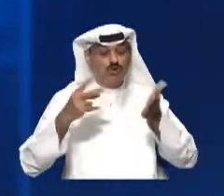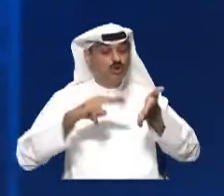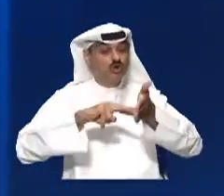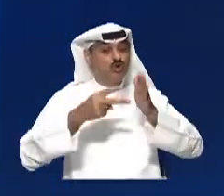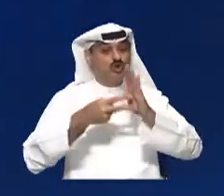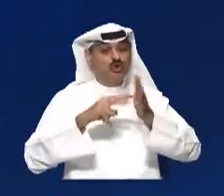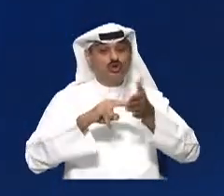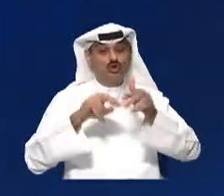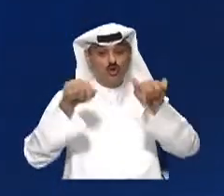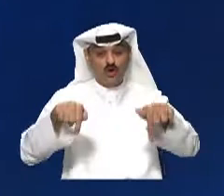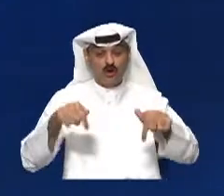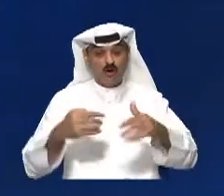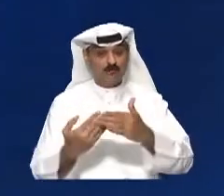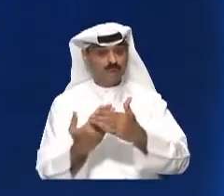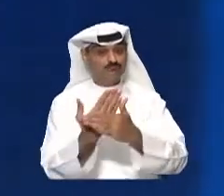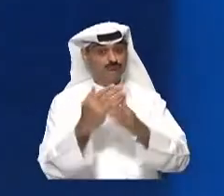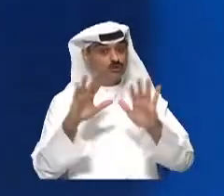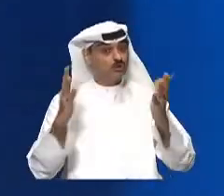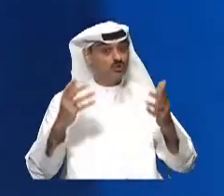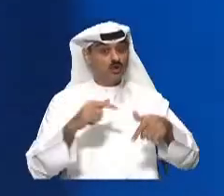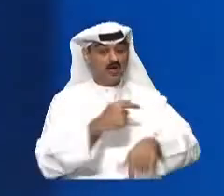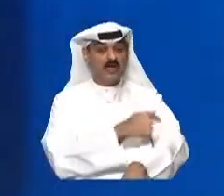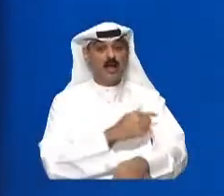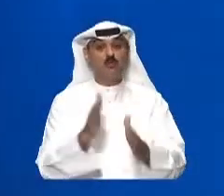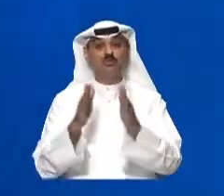الطبية والتقنية التي تضم المستشفى.